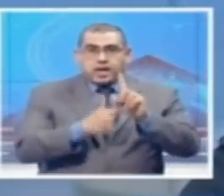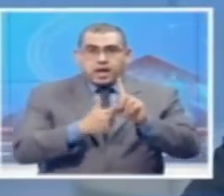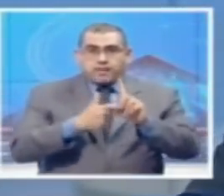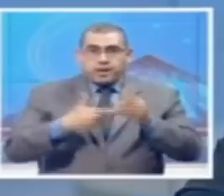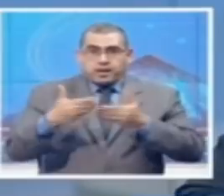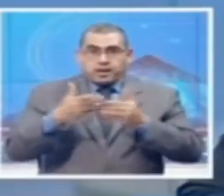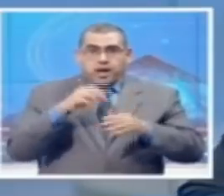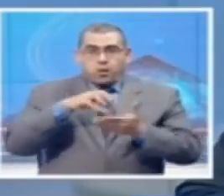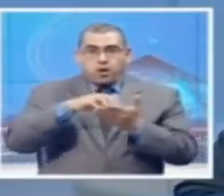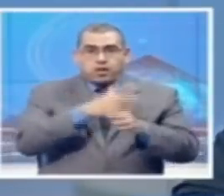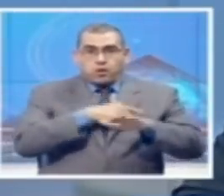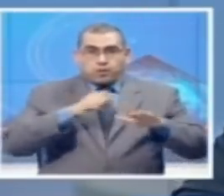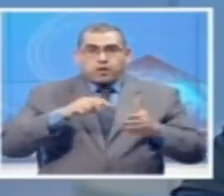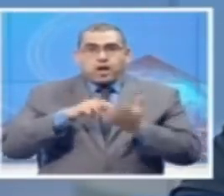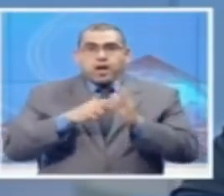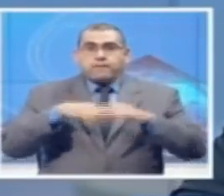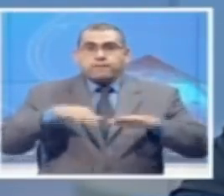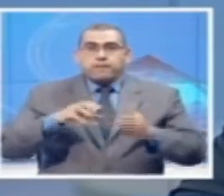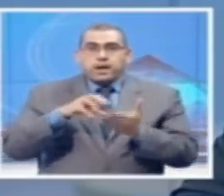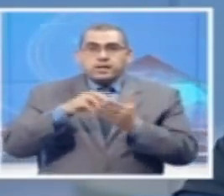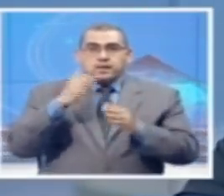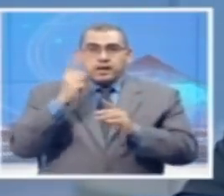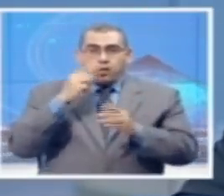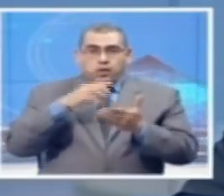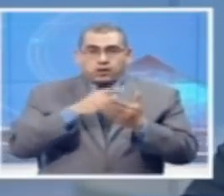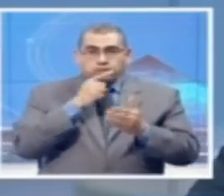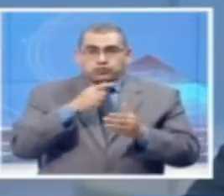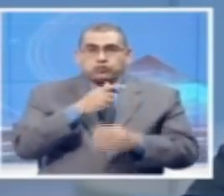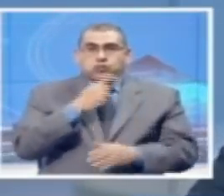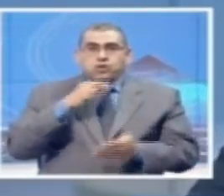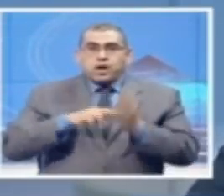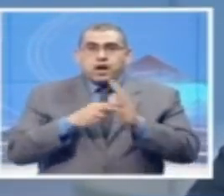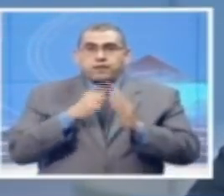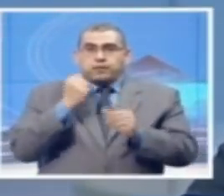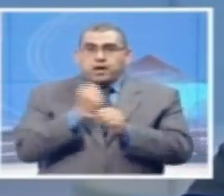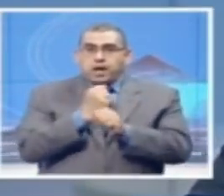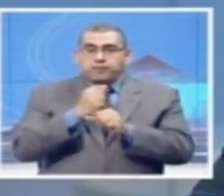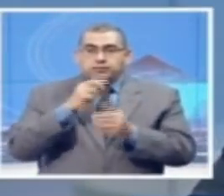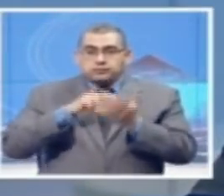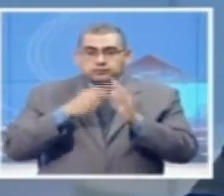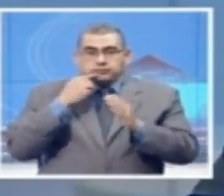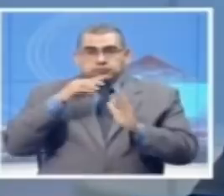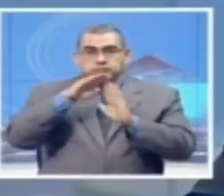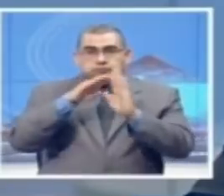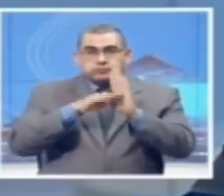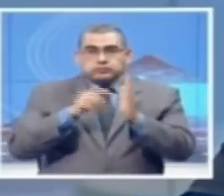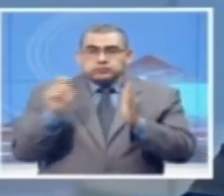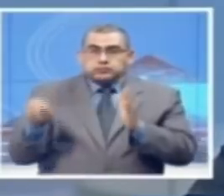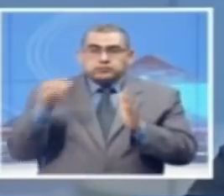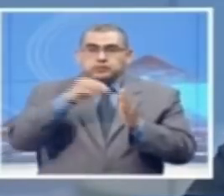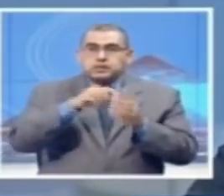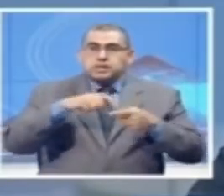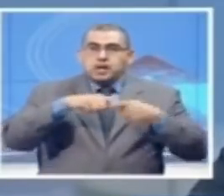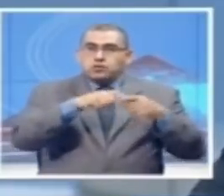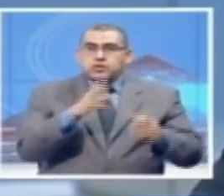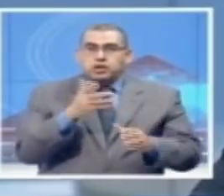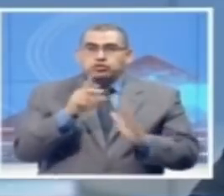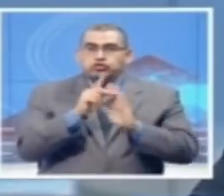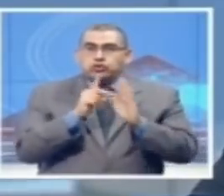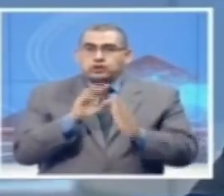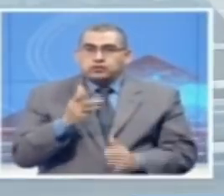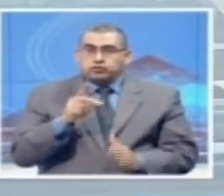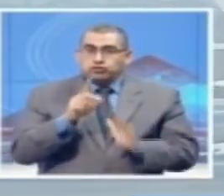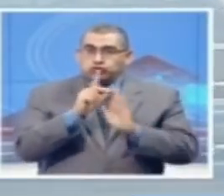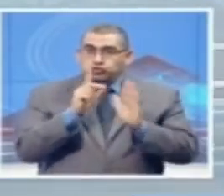النيابة الإدارية أو قضايا الدولة إلى مجلس الدولة، وما هي الإجراءات لذلك؟ يعني